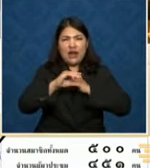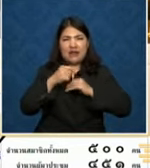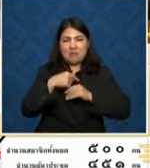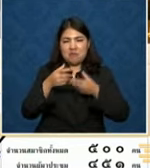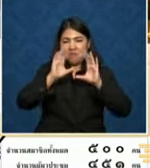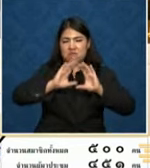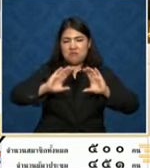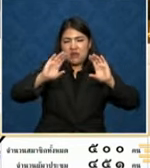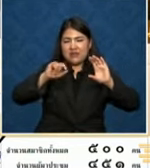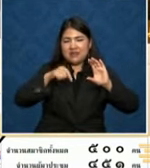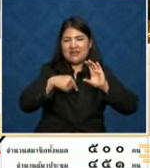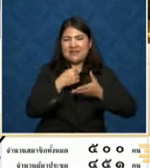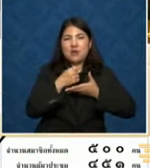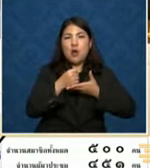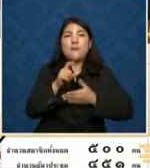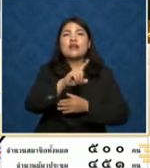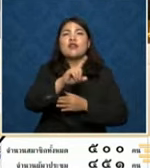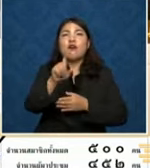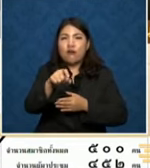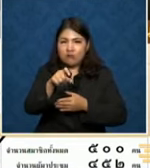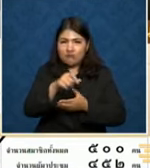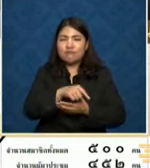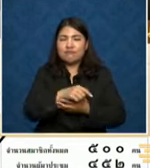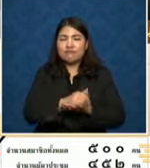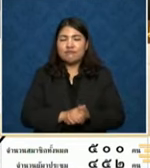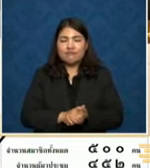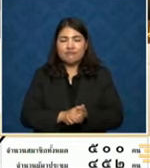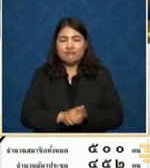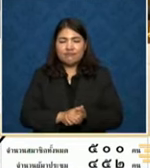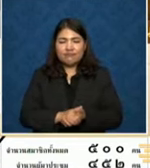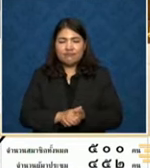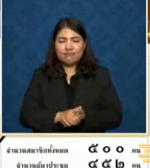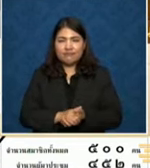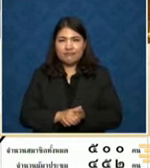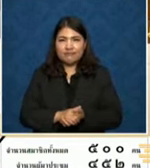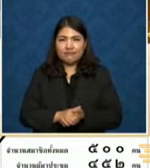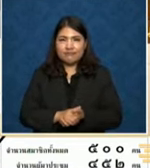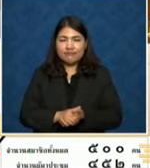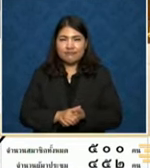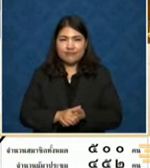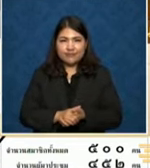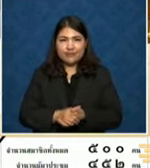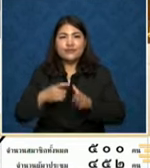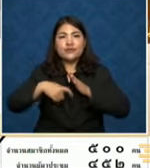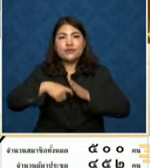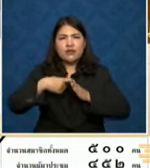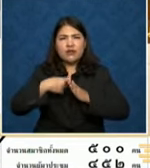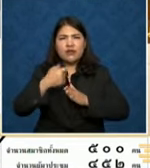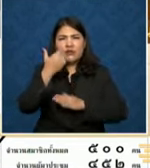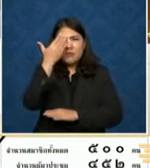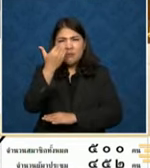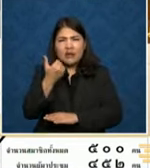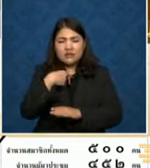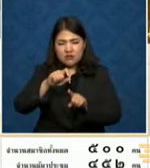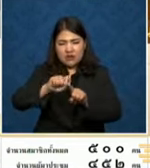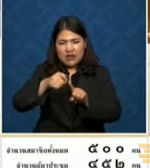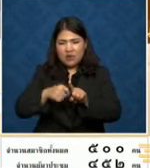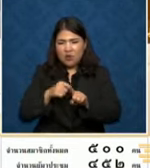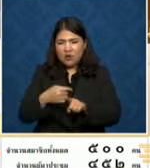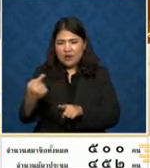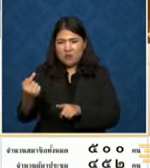ไดจากเงินหลวงนะครับดังนั้นเหตุและผลที่ทำไมข้าวโพดถูกโจมตีว่